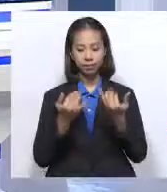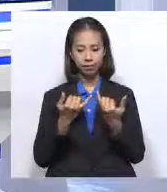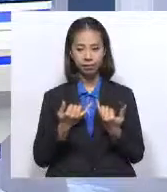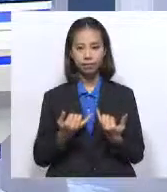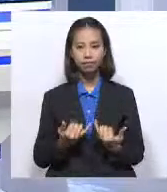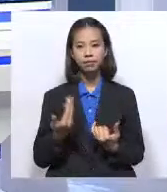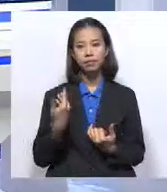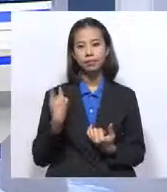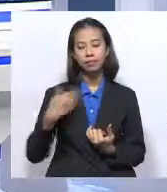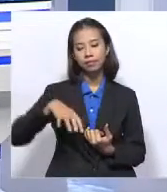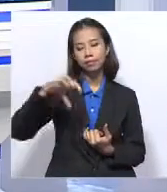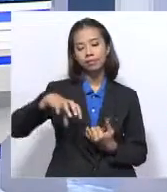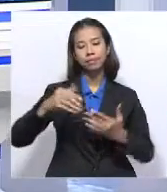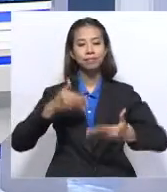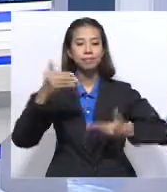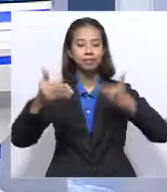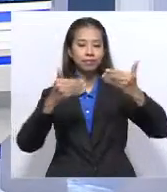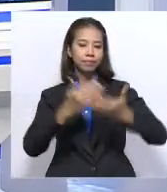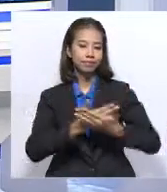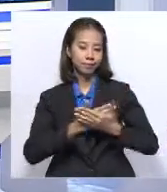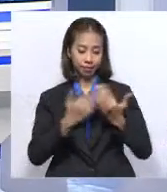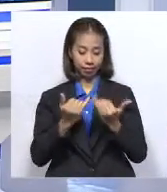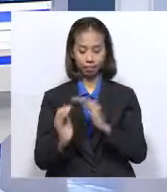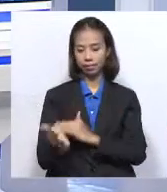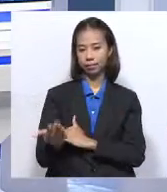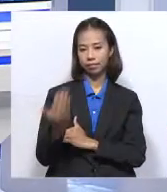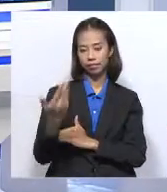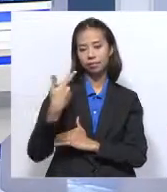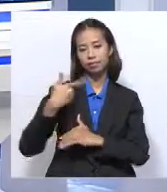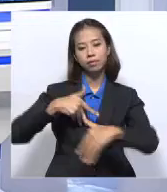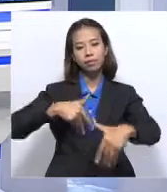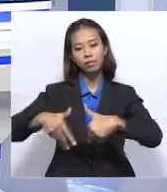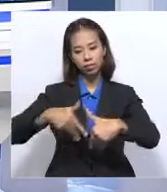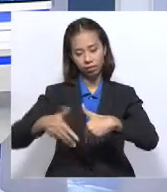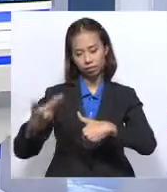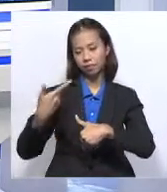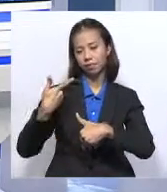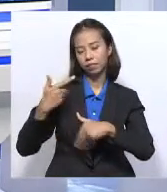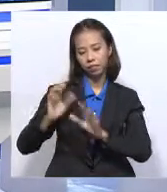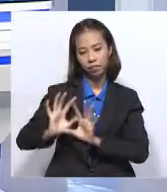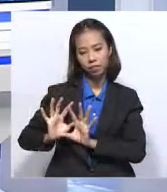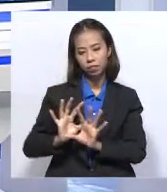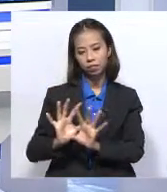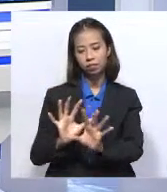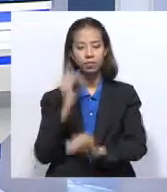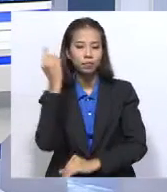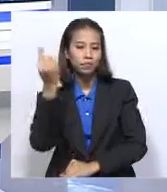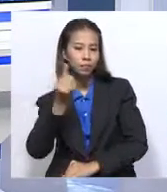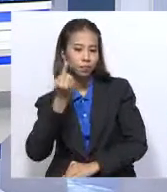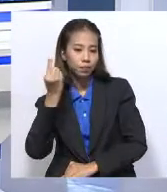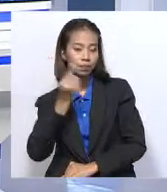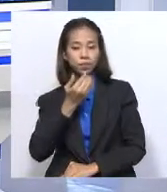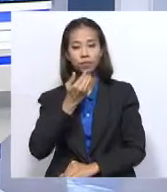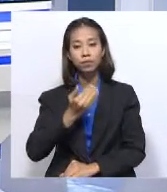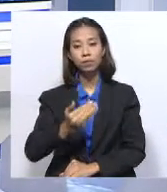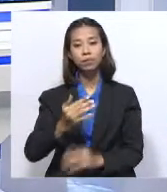และสำหรับบรรยากาศงานอุ่นไอรักคลายความหนาวตลอดช่วงเช้าวันนี้นะครับมีประชาชนก็ยังคงเดินทางไปเที่ยวชมงานอย่างต่